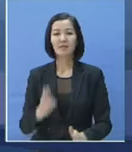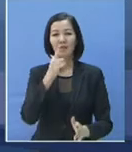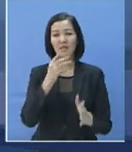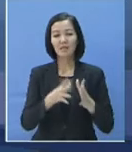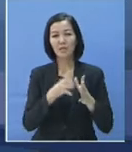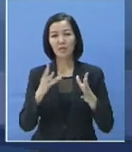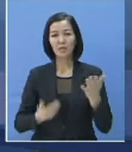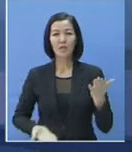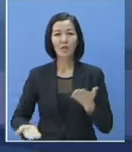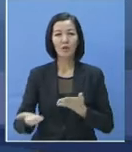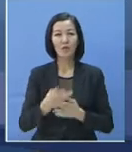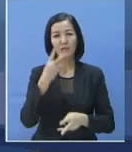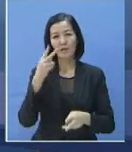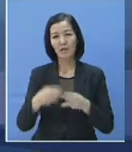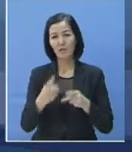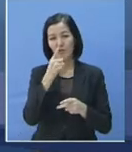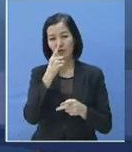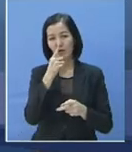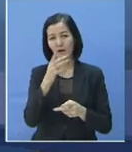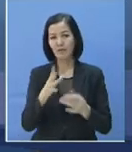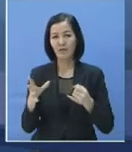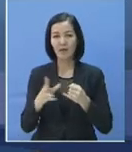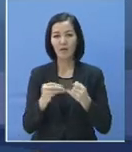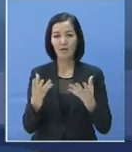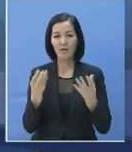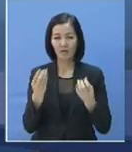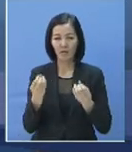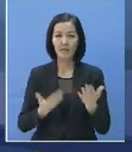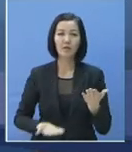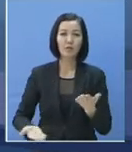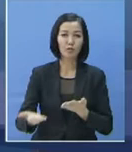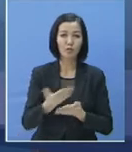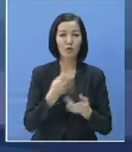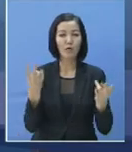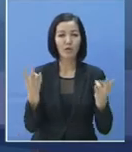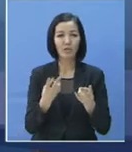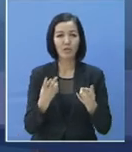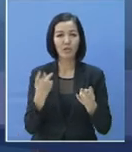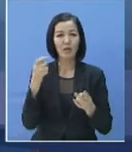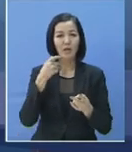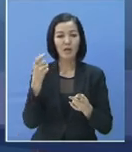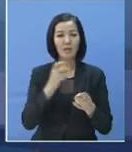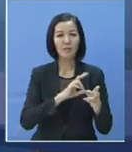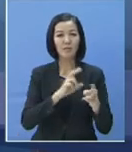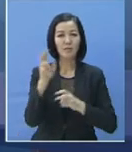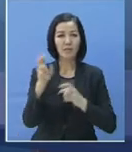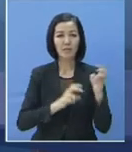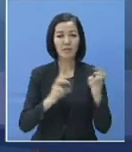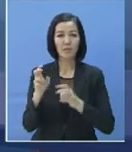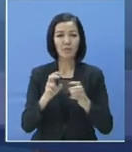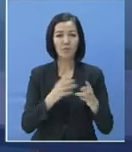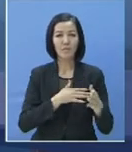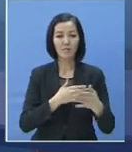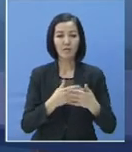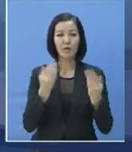Қызылша жинау науқаны аяқталуға жақын. Алқаптарда әлі де тәтті түбір бар. Қант қайнату науқаны да қызып тұр. Маңызды жұмыстар